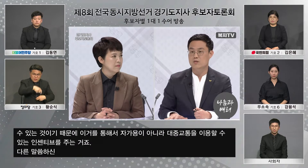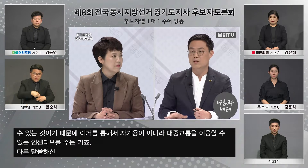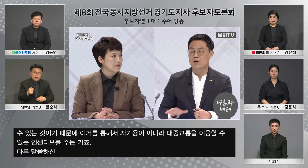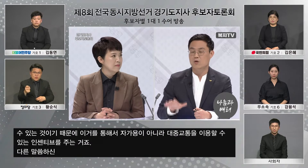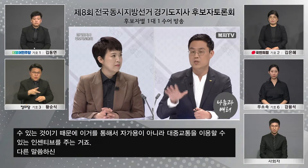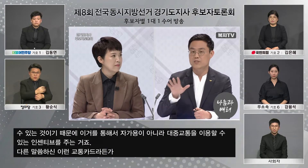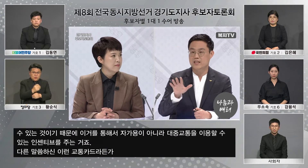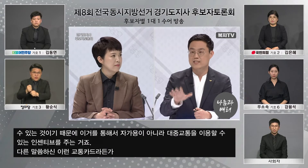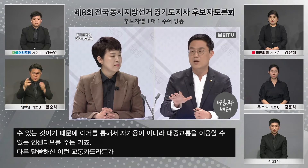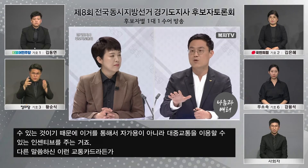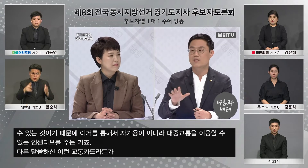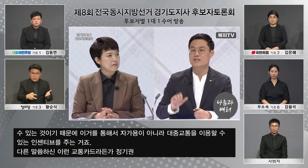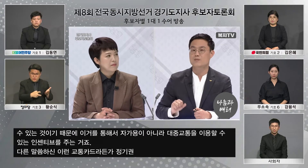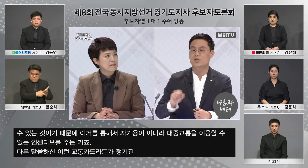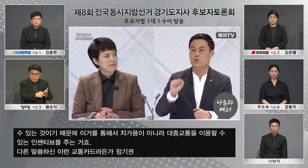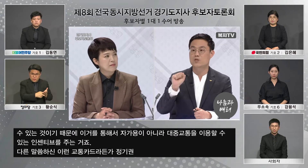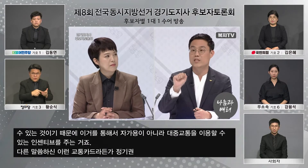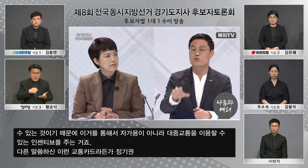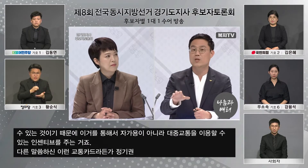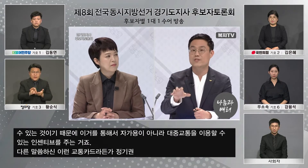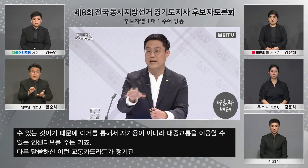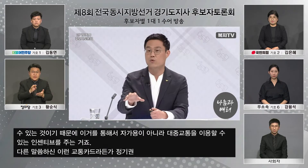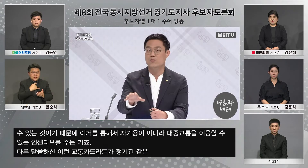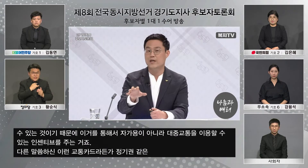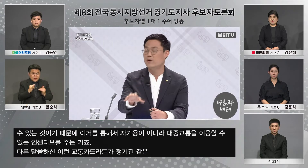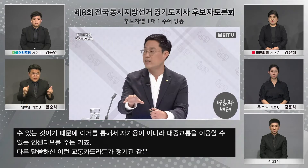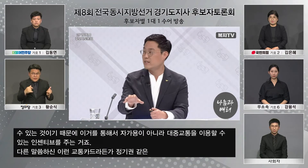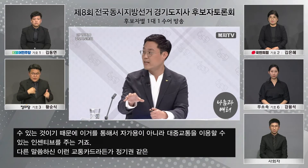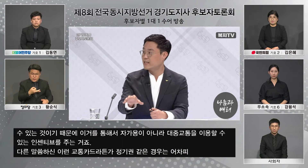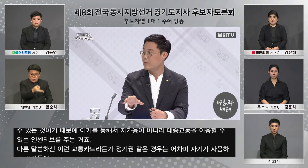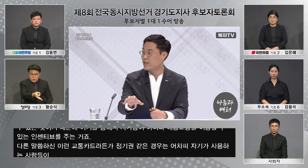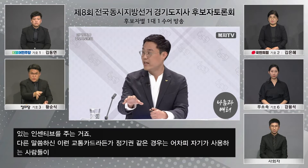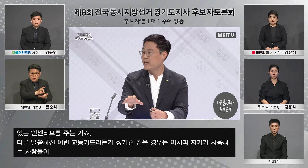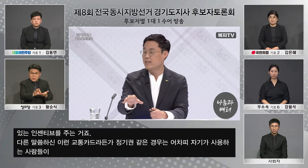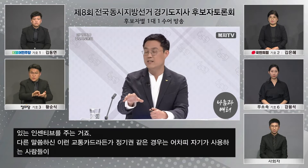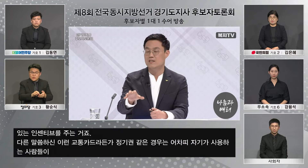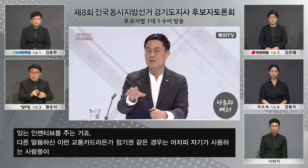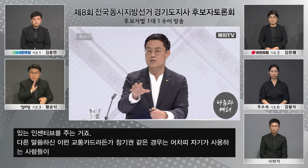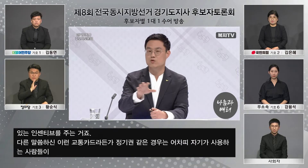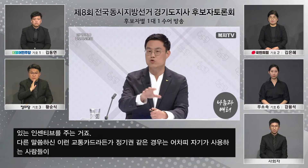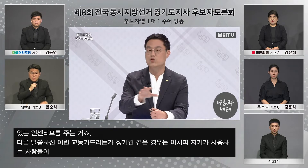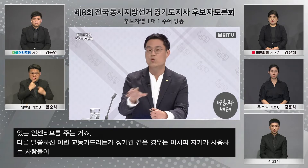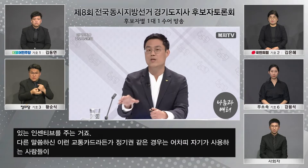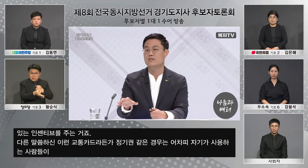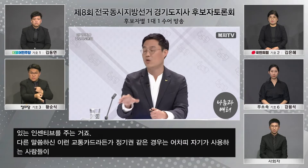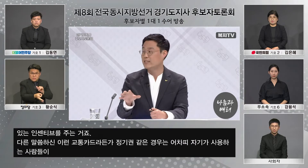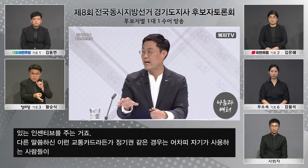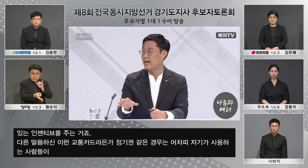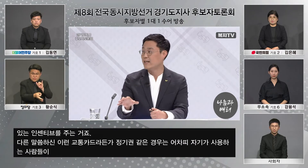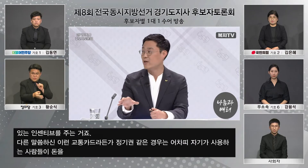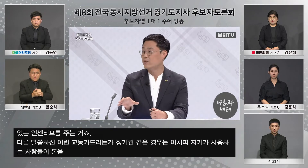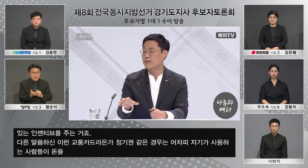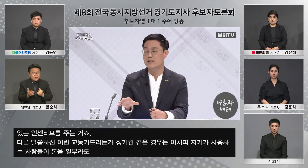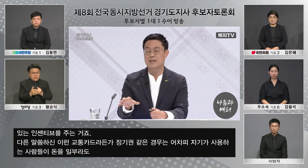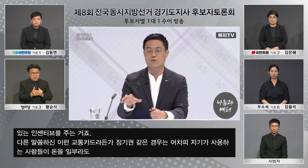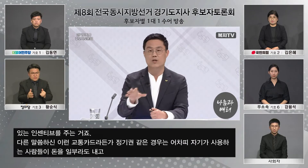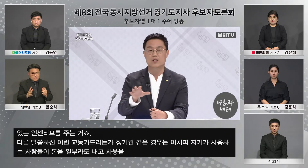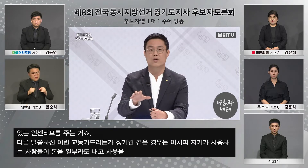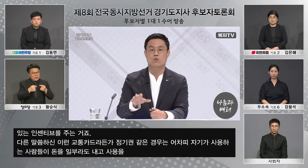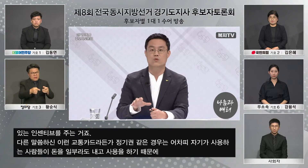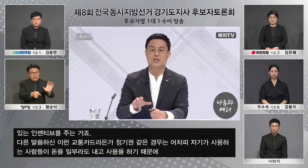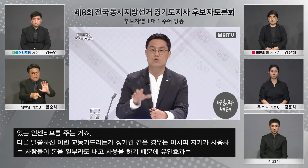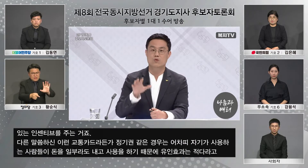같은 경우는 어차피 자기가 사용하는 사람들이 돈을 일부라도 내고 사용하기를 하기 때문에 유인 효과는 적다라고 생각을